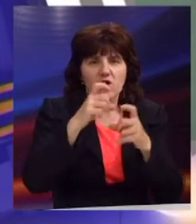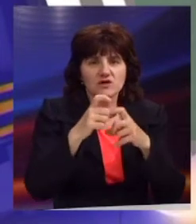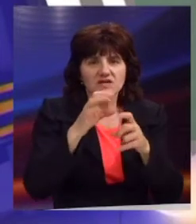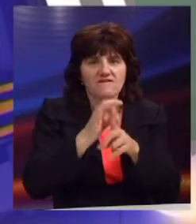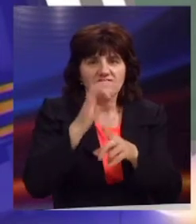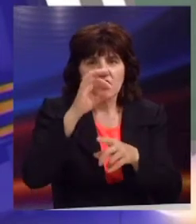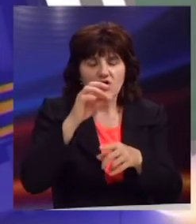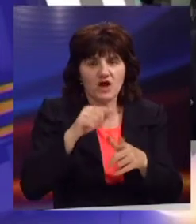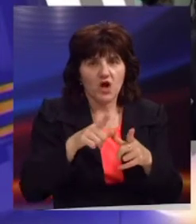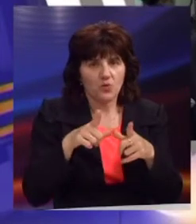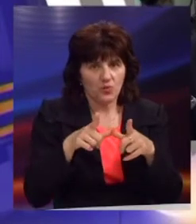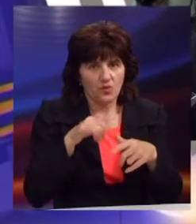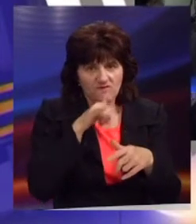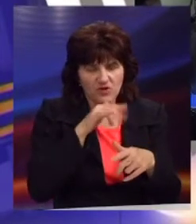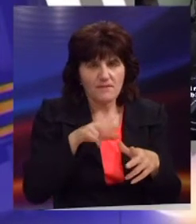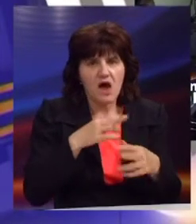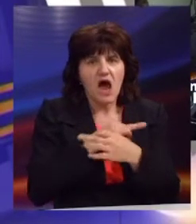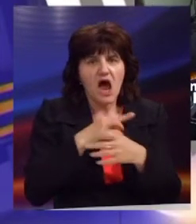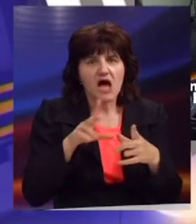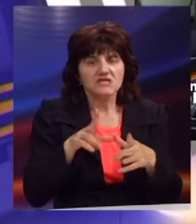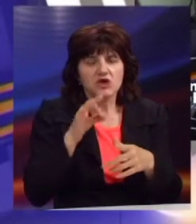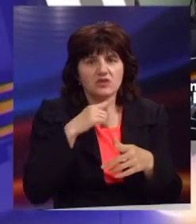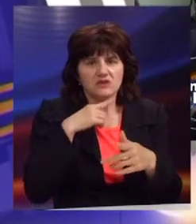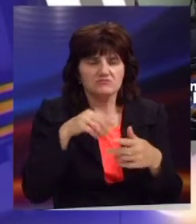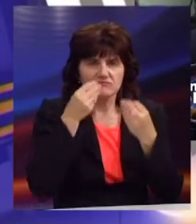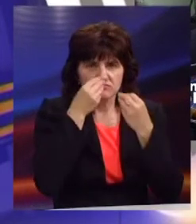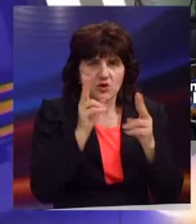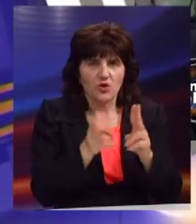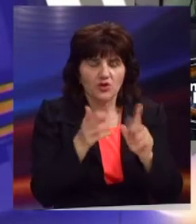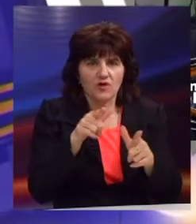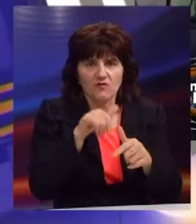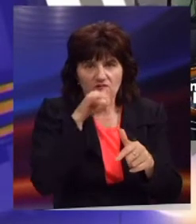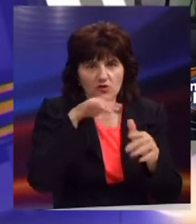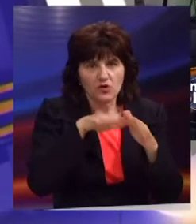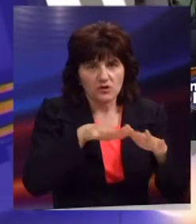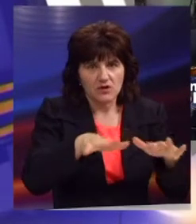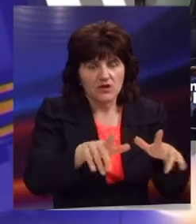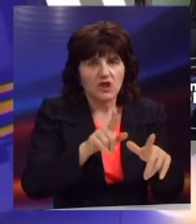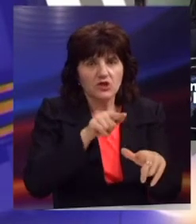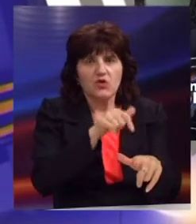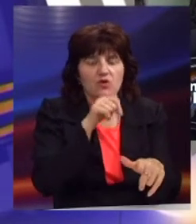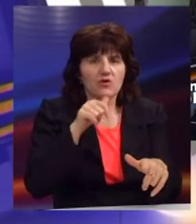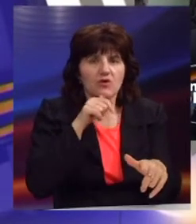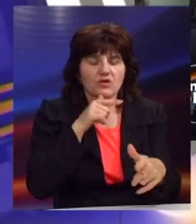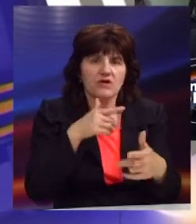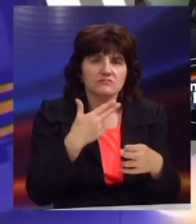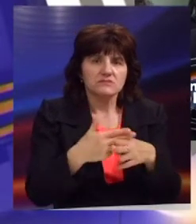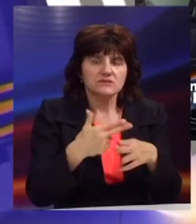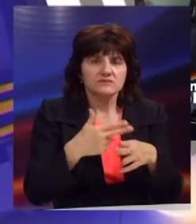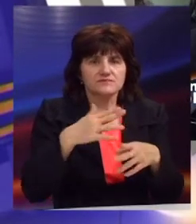dalje problem azota i fosfora, ostaje i dalje problem da taj deo koji kasnije izaziva